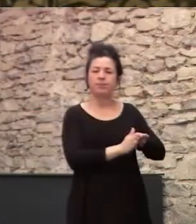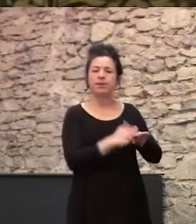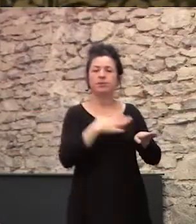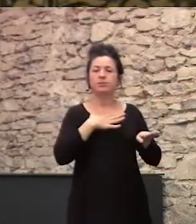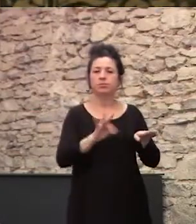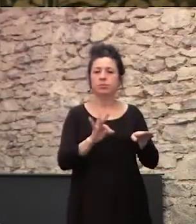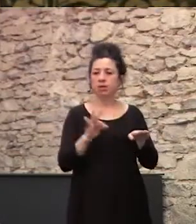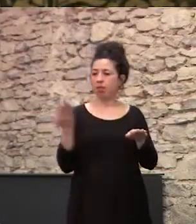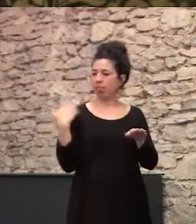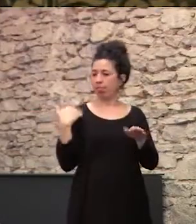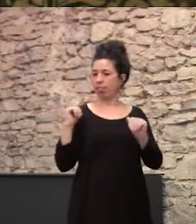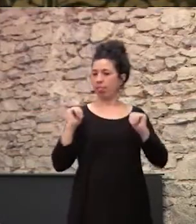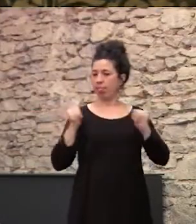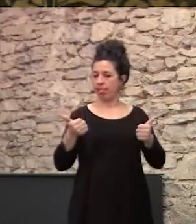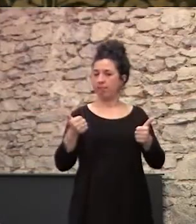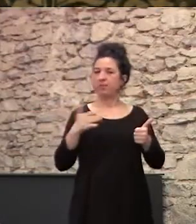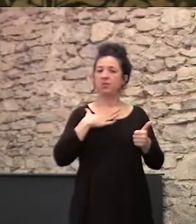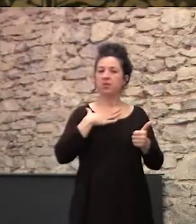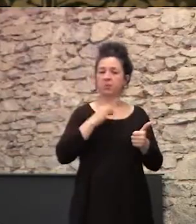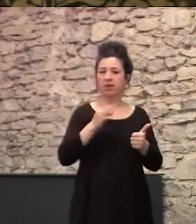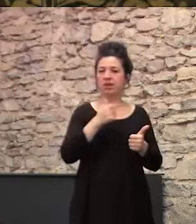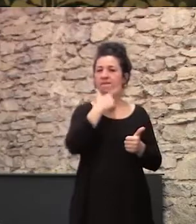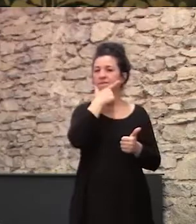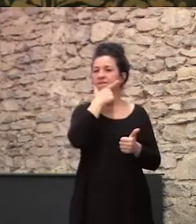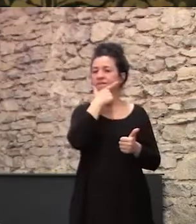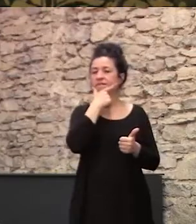bueno, hasi berria zara, baina seguraski badituzula ja